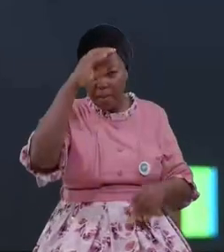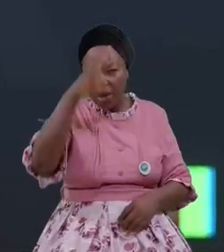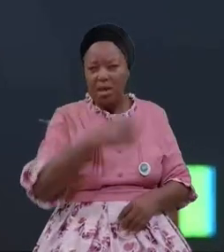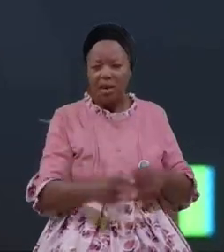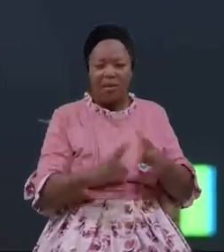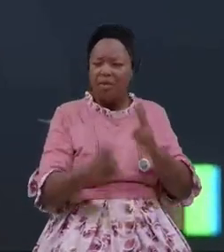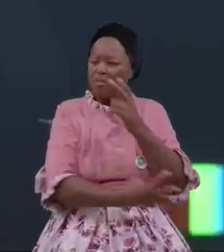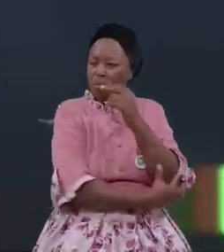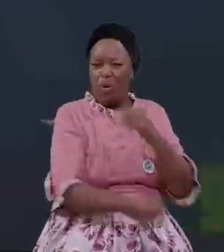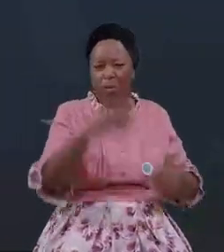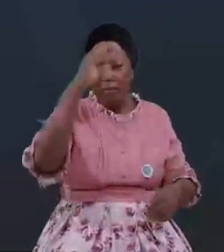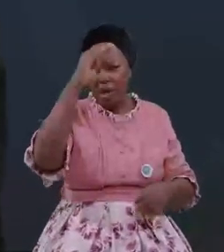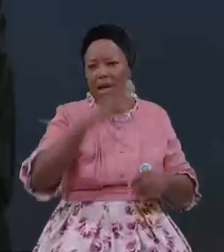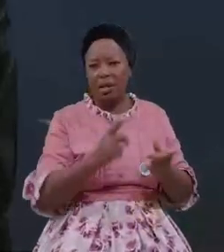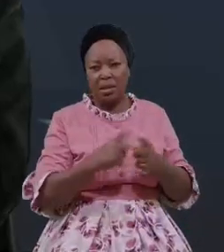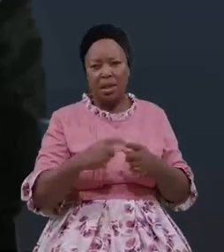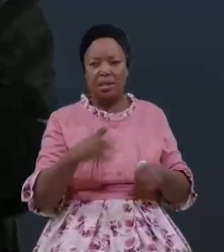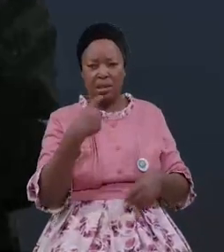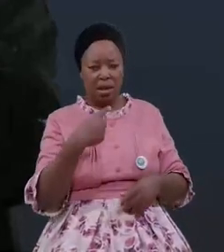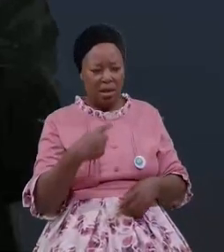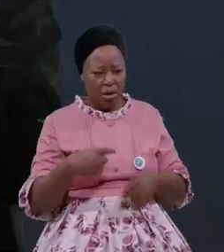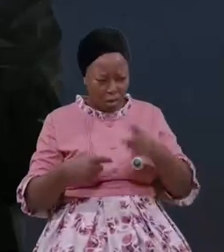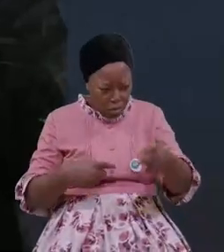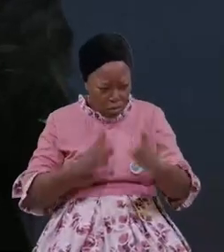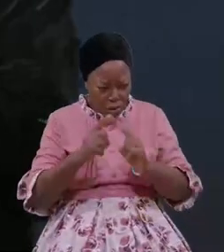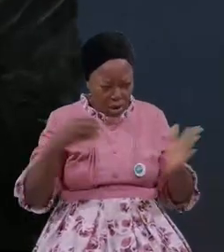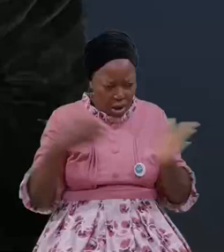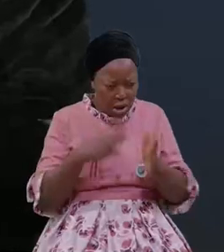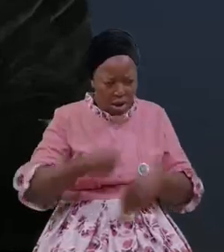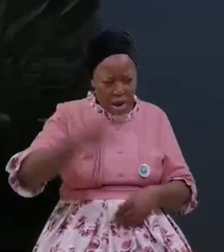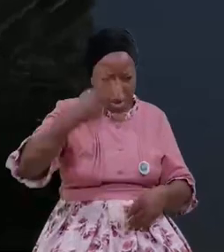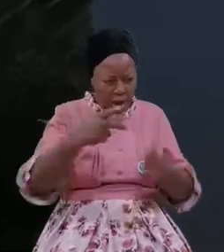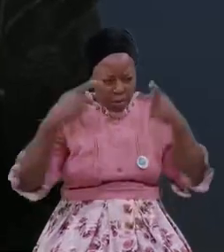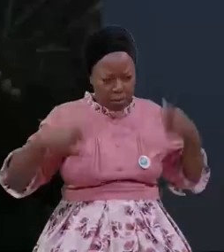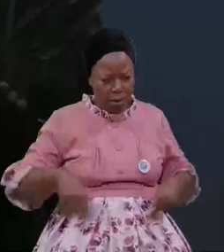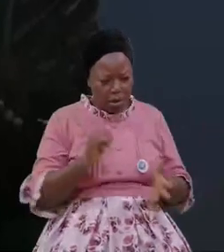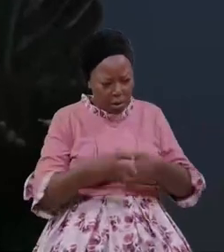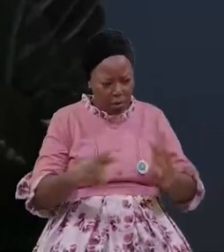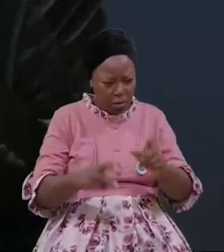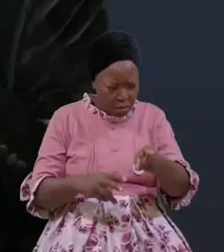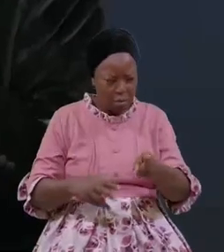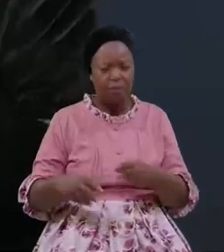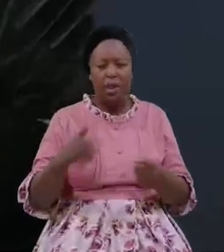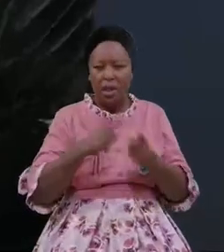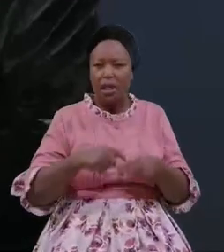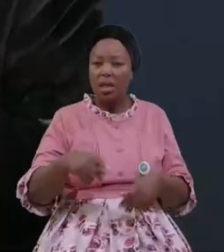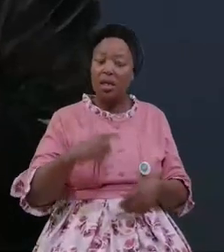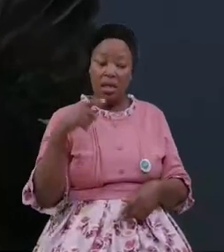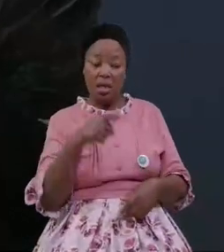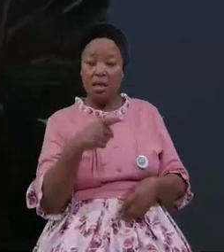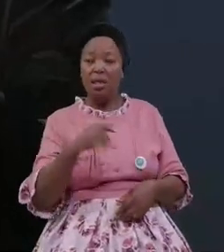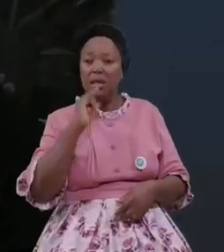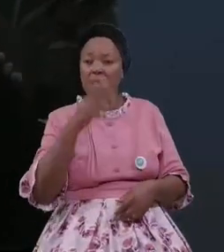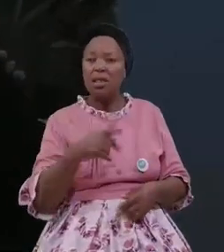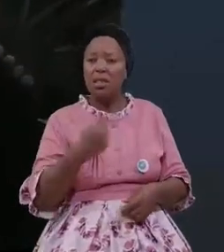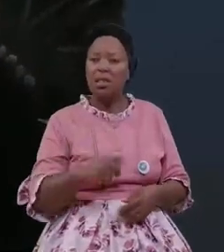un homme malheureux que tu parles contre le souverain sacrificateur de cette